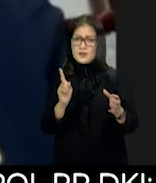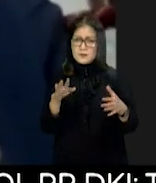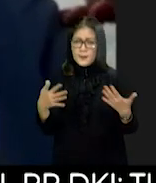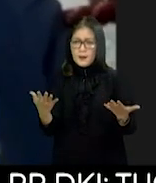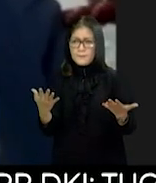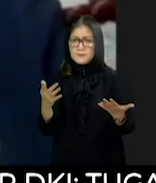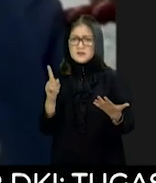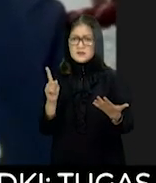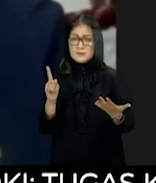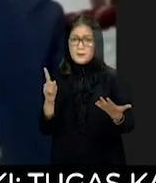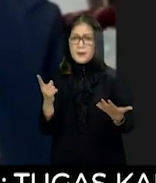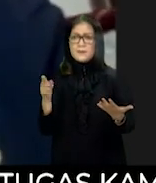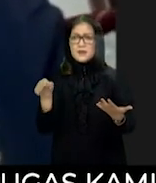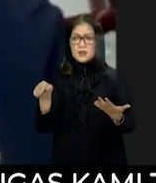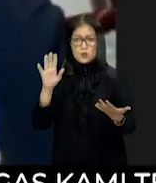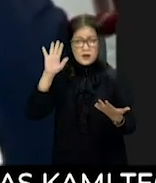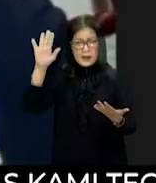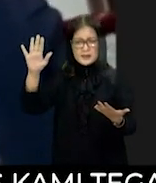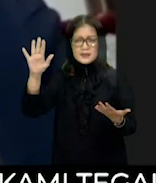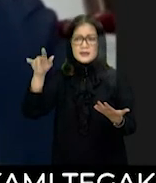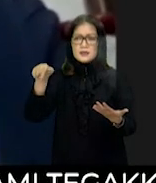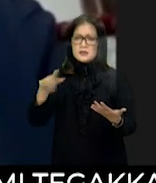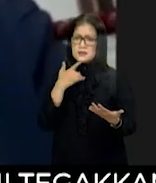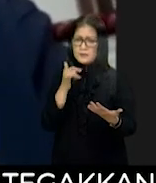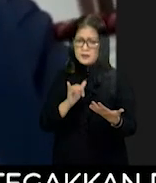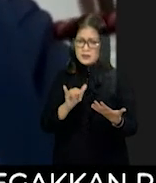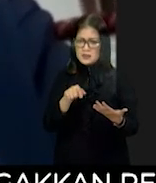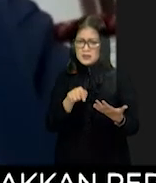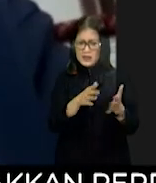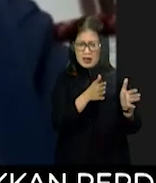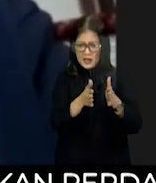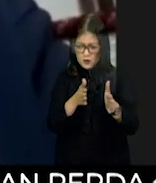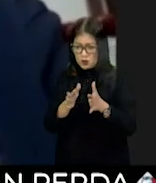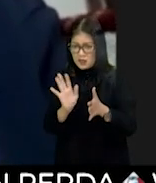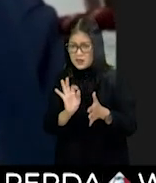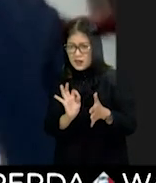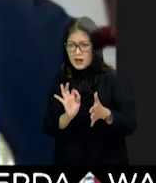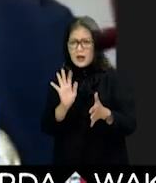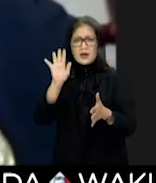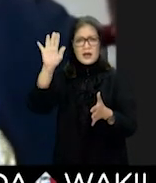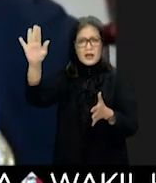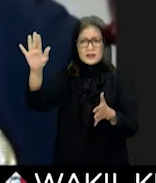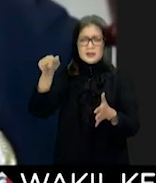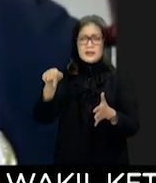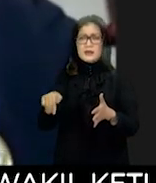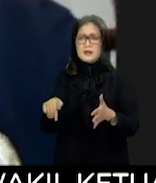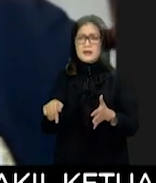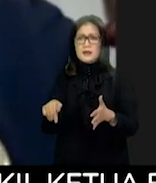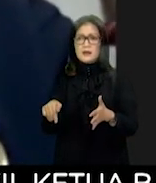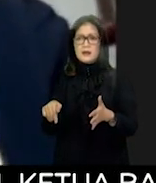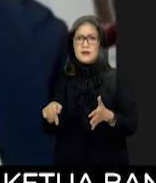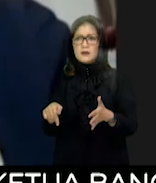segera ada tindakan dari yang menyebabkan lintas maka Bekerjalah